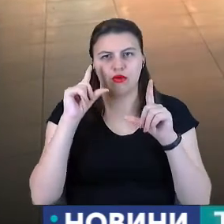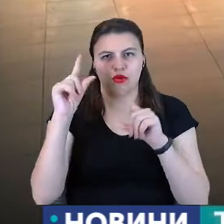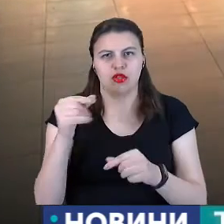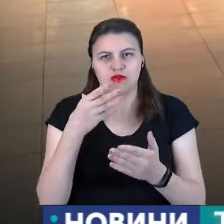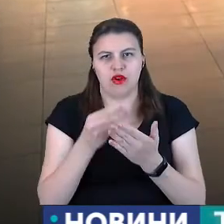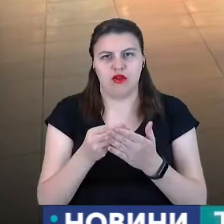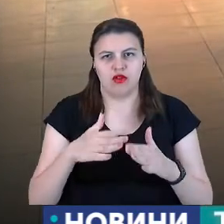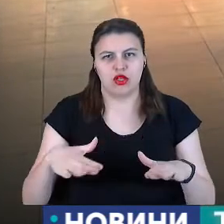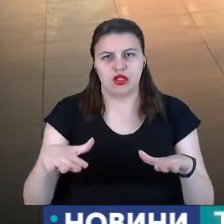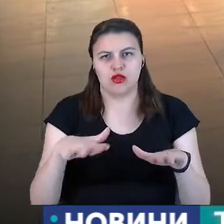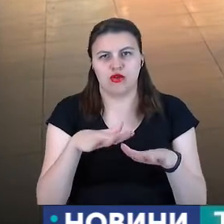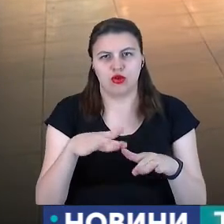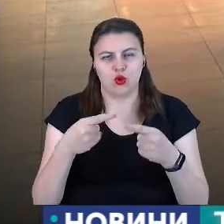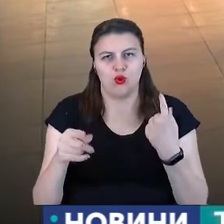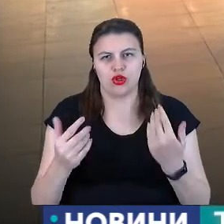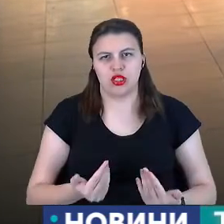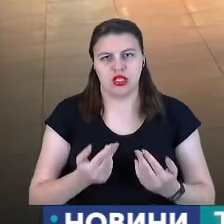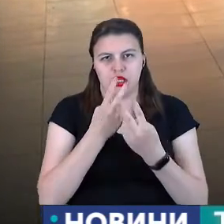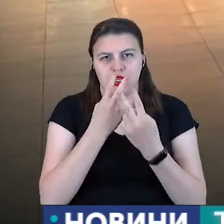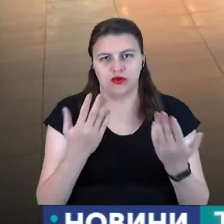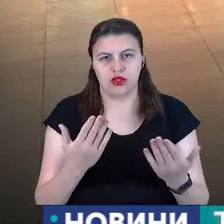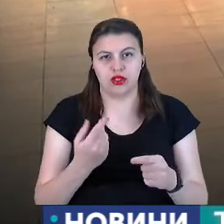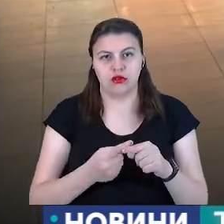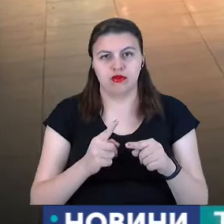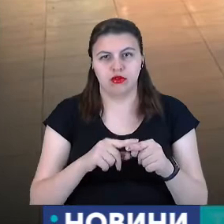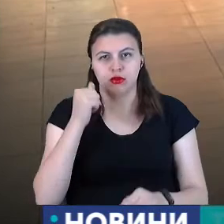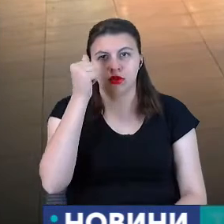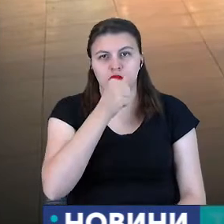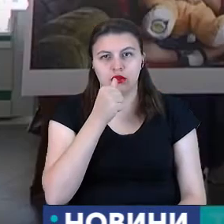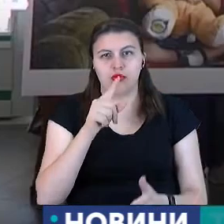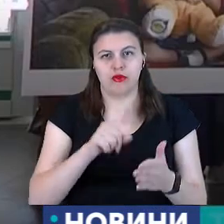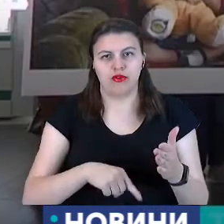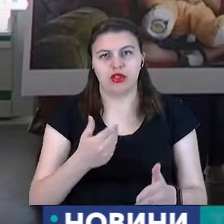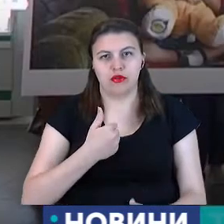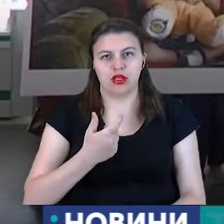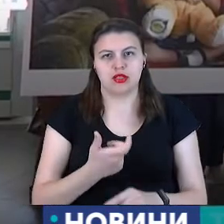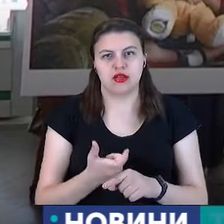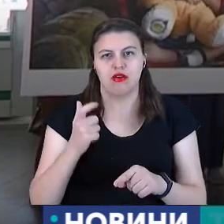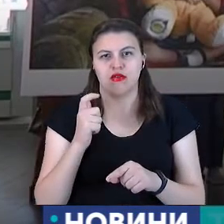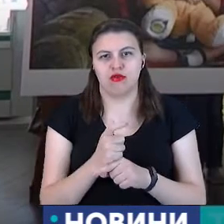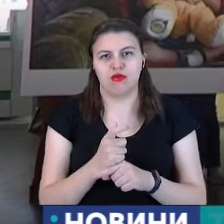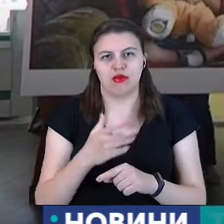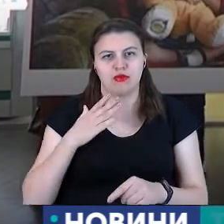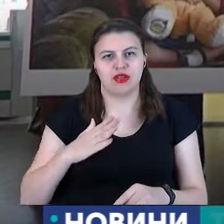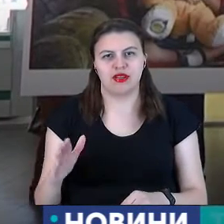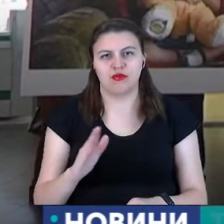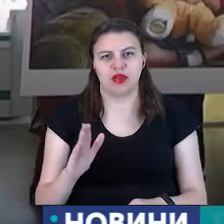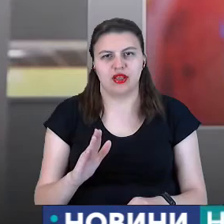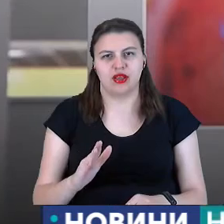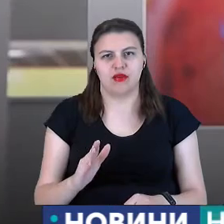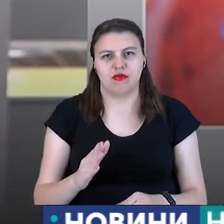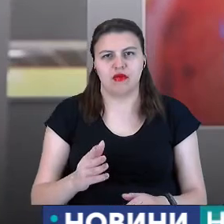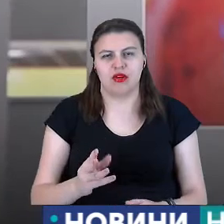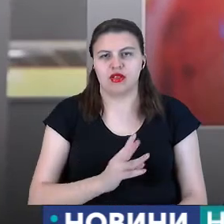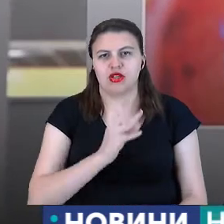есть другой жизни они не видели. И вот в этом году они, поверьте мне, с огромным нетерпением, они вот отправились в школу с большими ожиданиями.